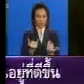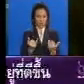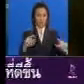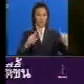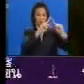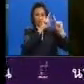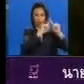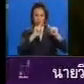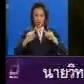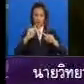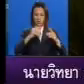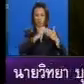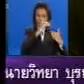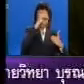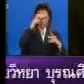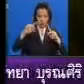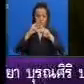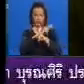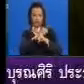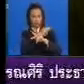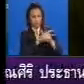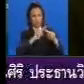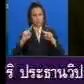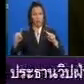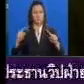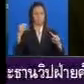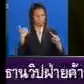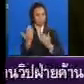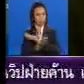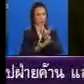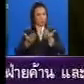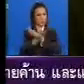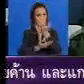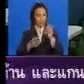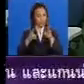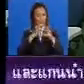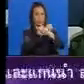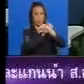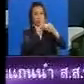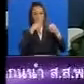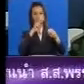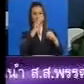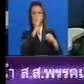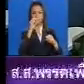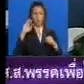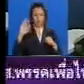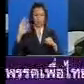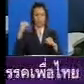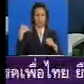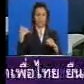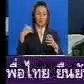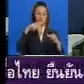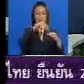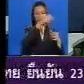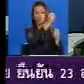และกระทรวงสาธารณสุขจะหารือถึงมาตรการควบคุมการแพร่ระบาดในเชิงรุกที่โรงเรียนชุมชนในสถานที่ทำงานและที่บ้านโด